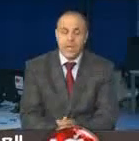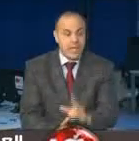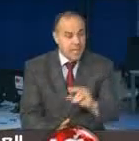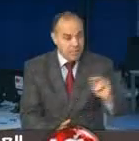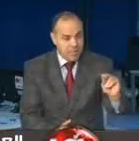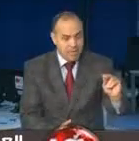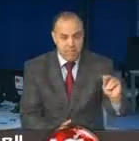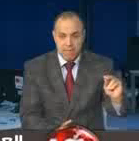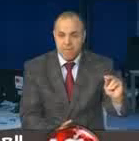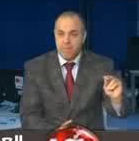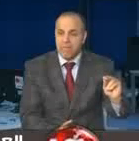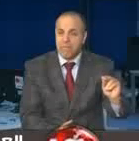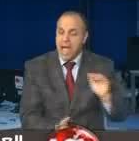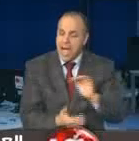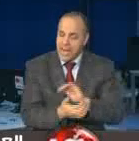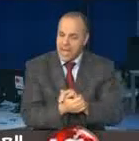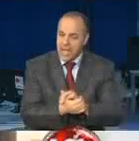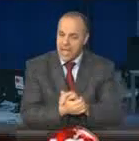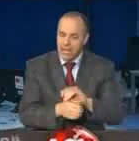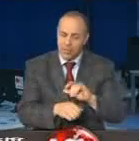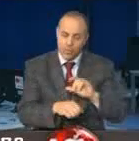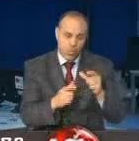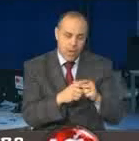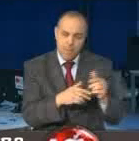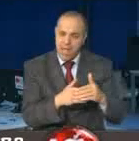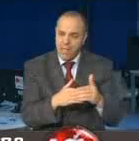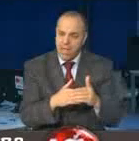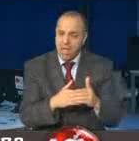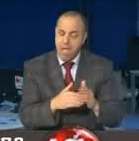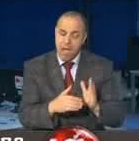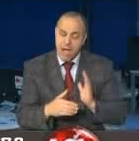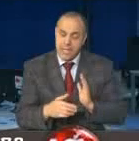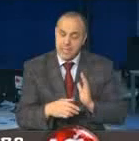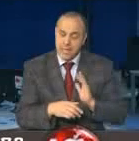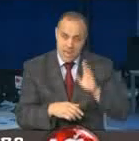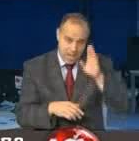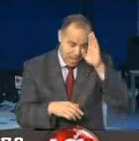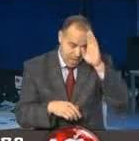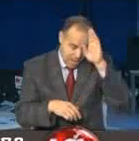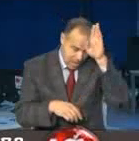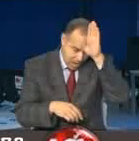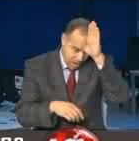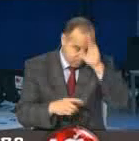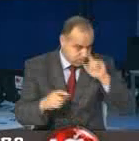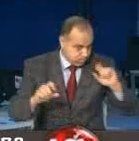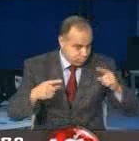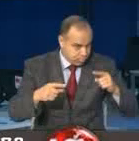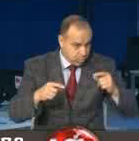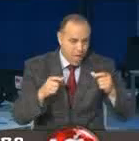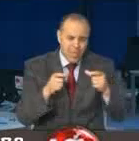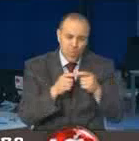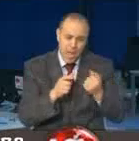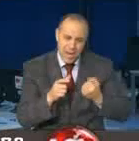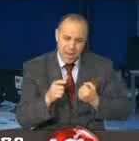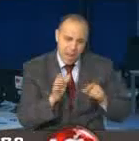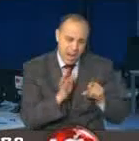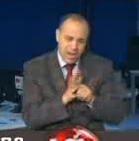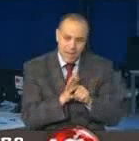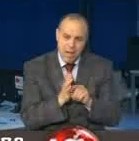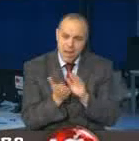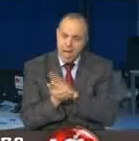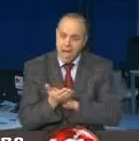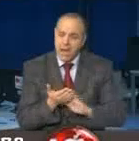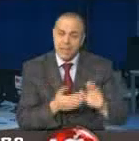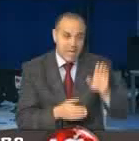وبالتوازي مع مسار تنقية العلاقات بين دول الجوار، تواصل القوات العراقية معركتها مع التنظيمات الإرهابية الناشطة على